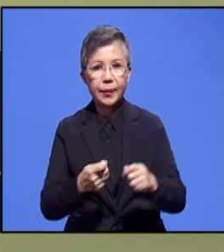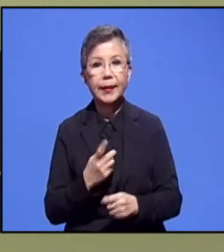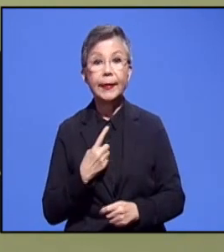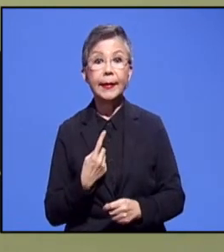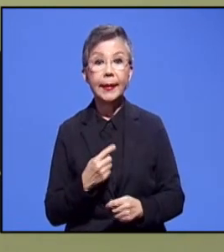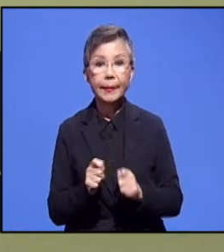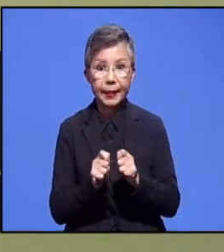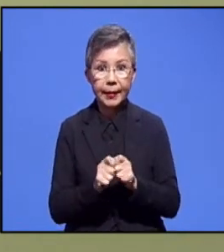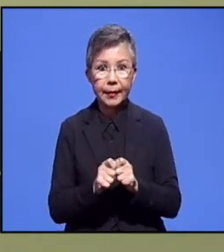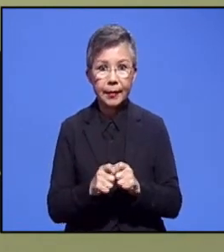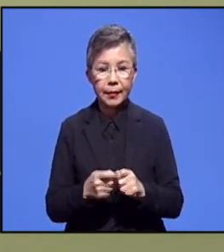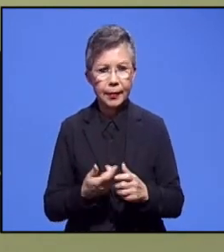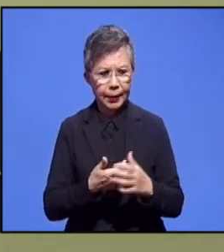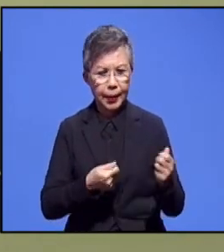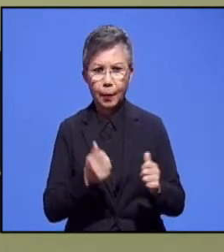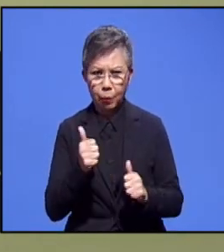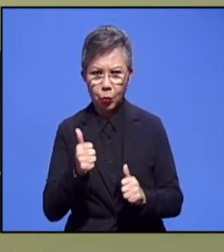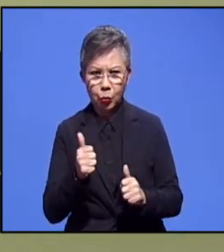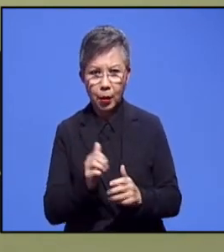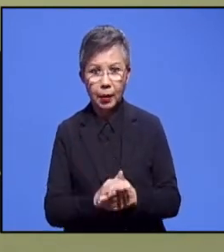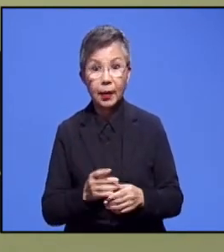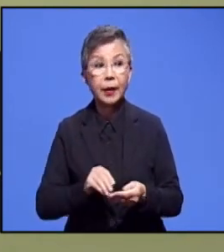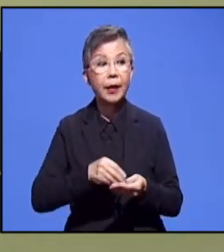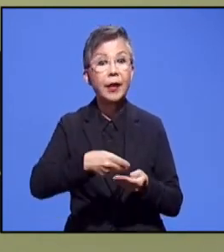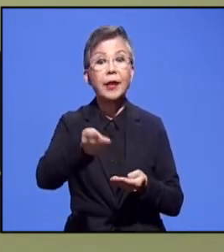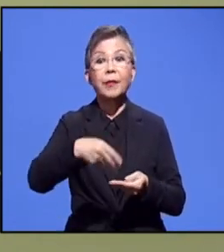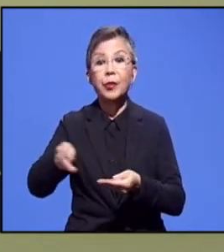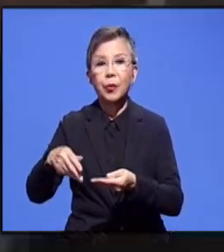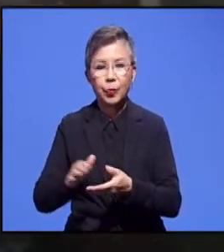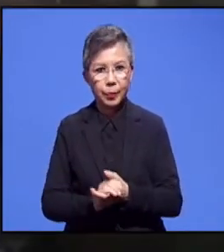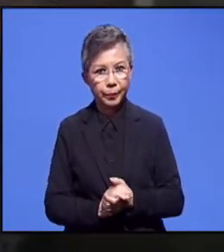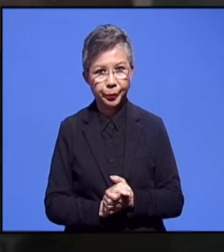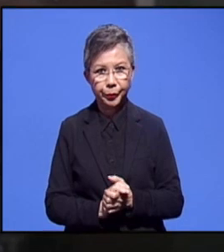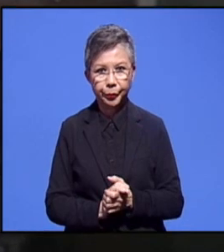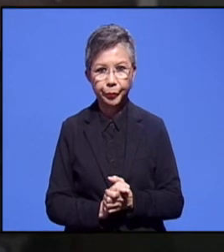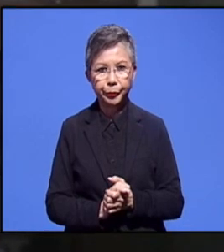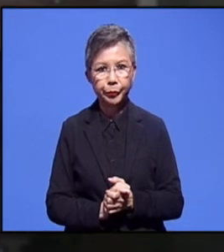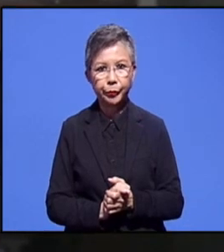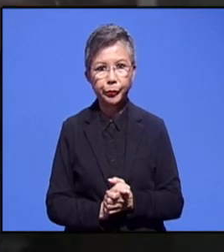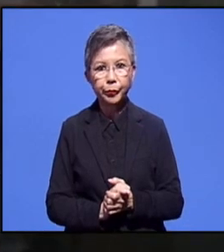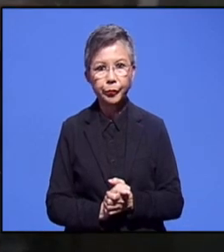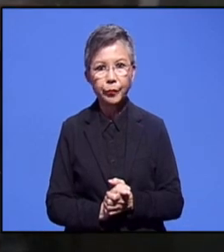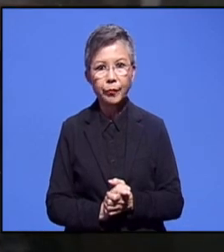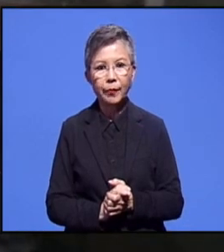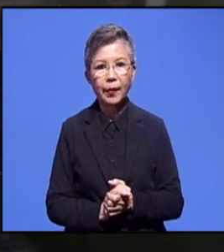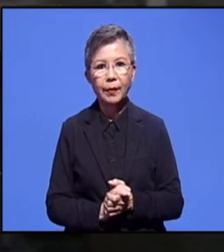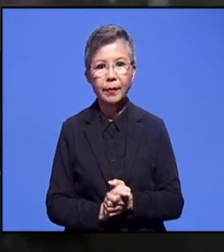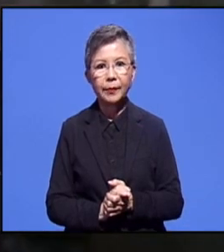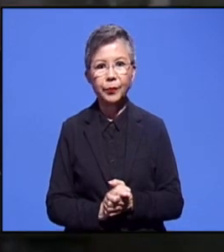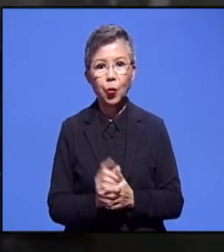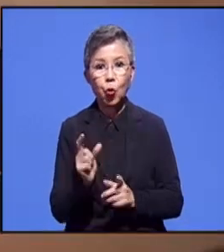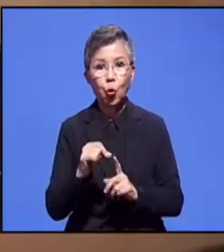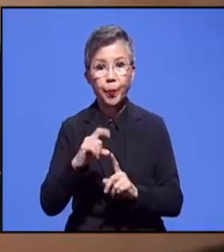yang bagus senjata yang bagus nanti disuplai alat yang bagus-bagus juga topi gula juga